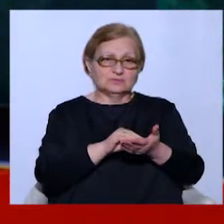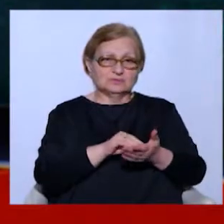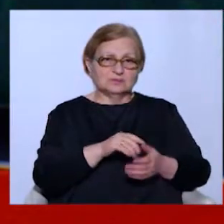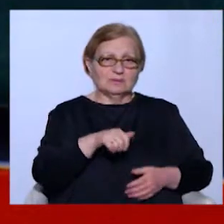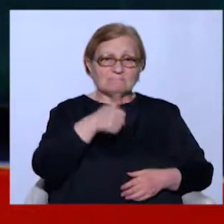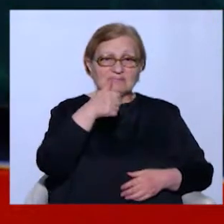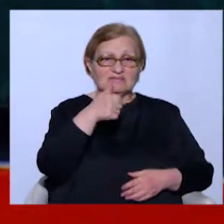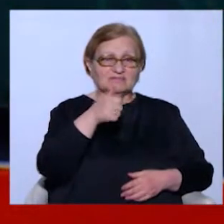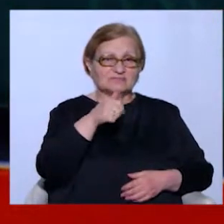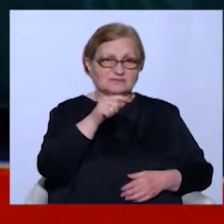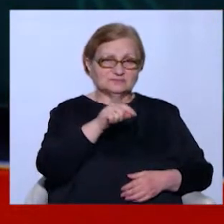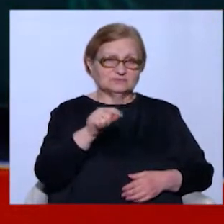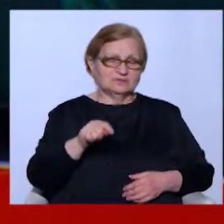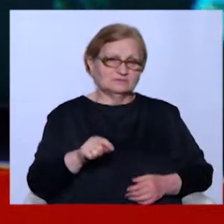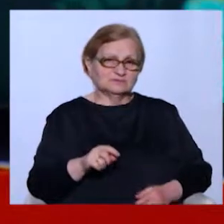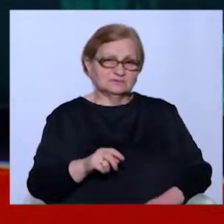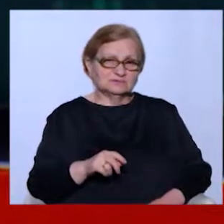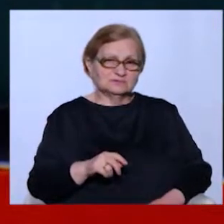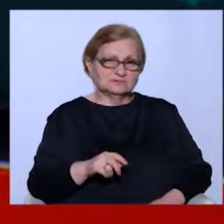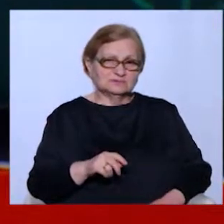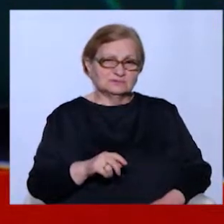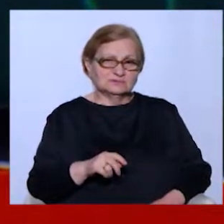პირველ წრეში. აბა ვნახოთ რა რიცხვი მოვა.